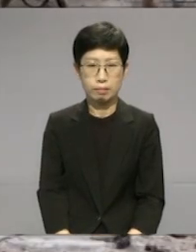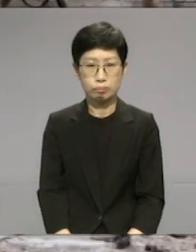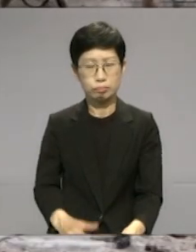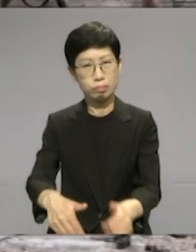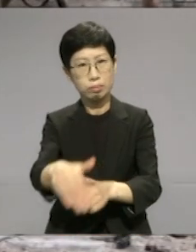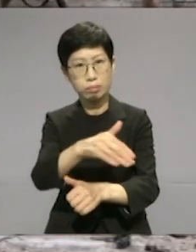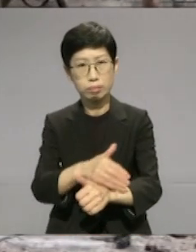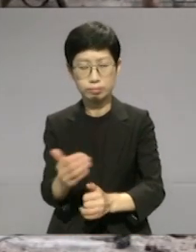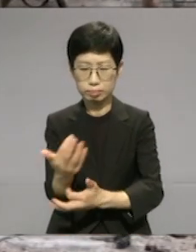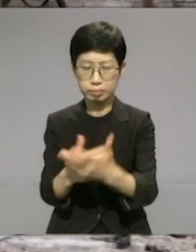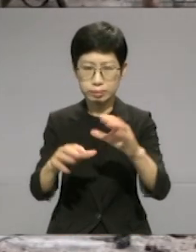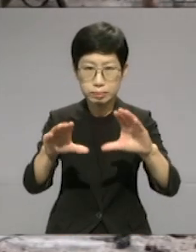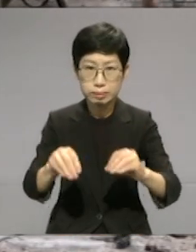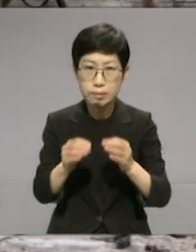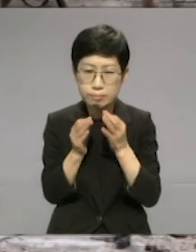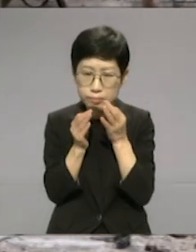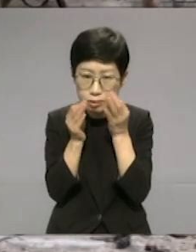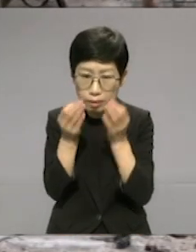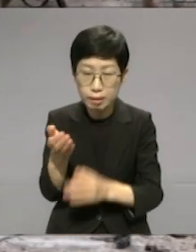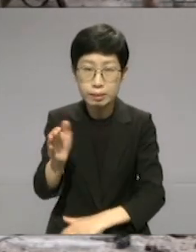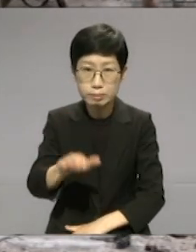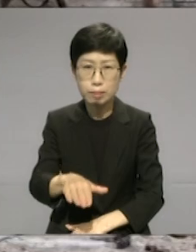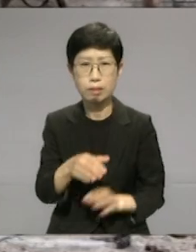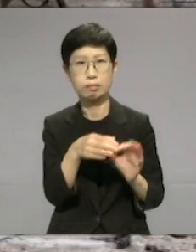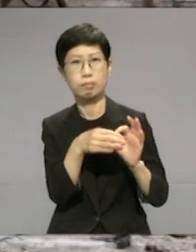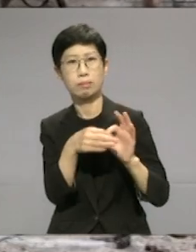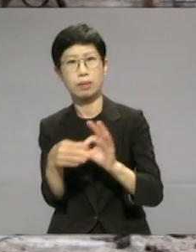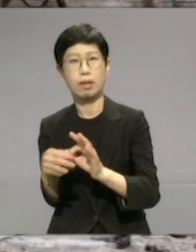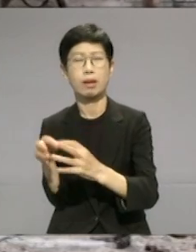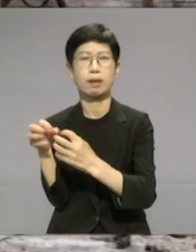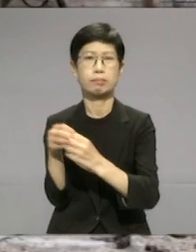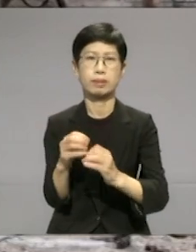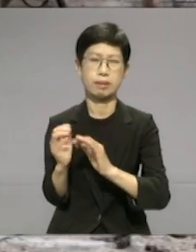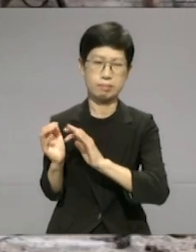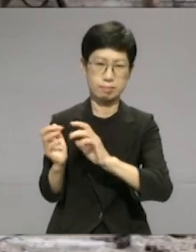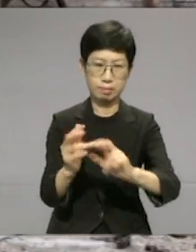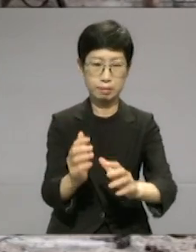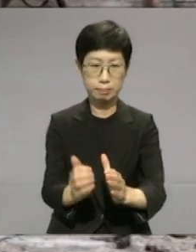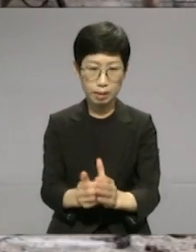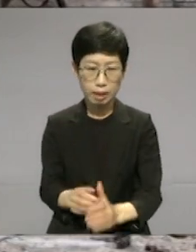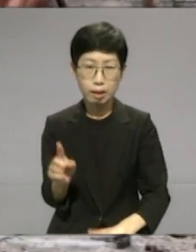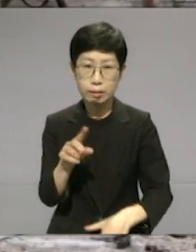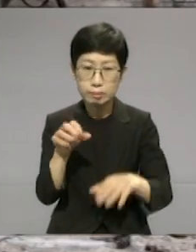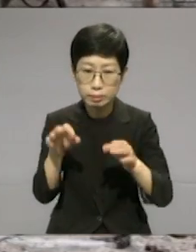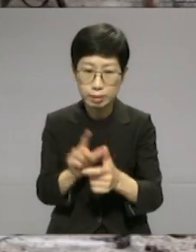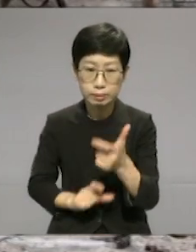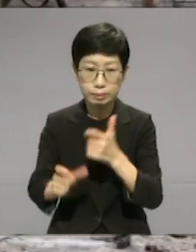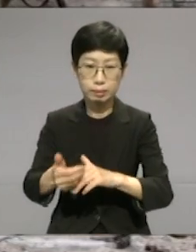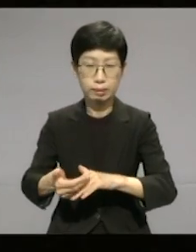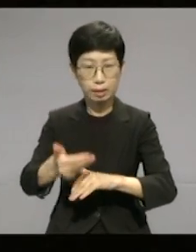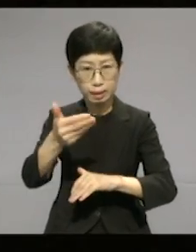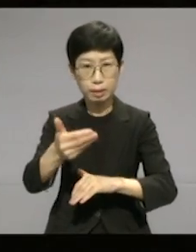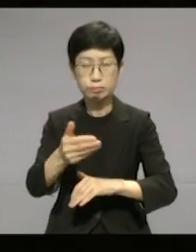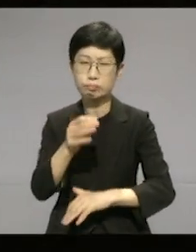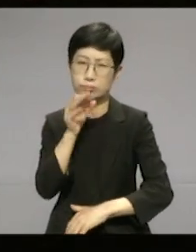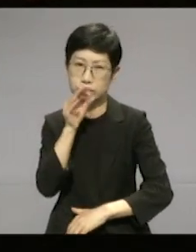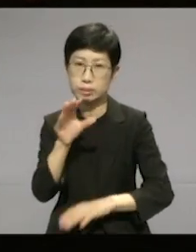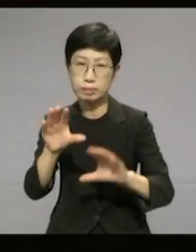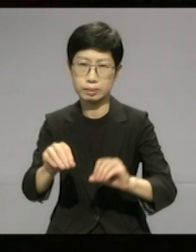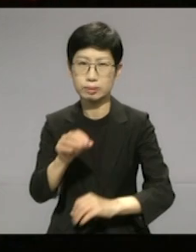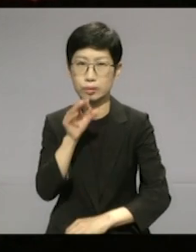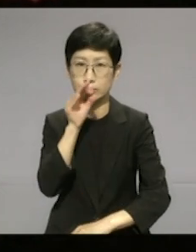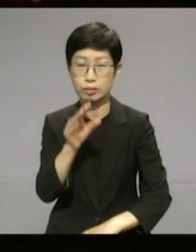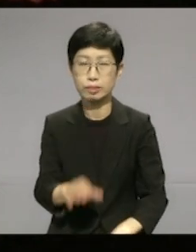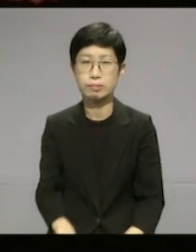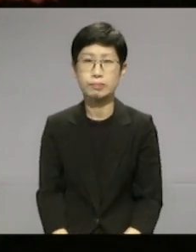εδώ, σβήναμε από εκεί. Έσκαγε αλλού. Κάποια στιγμή δεν μπορούσαμε να κάνουμε τίποτα. Έφτασε στο χτύπημα απ' έξω η φωτιά.